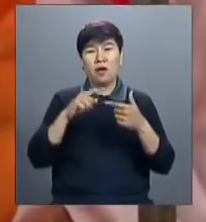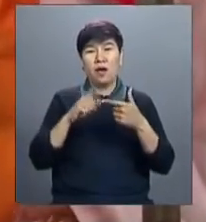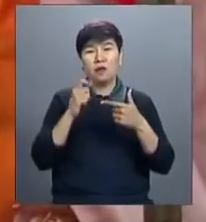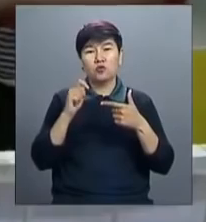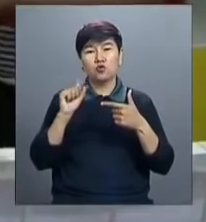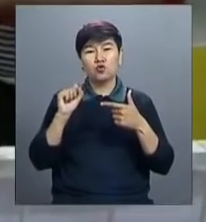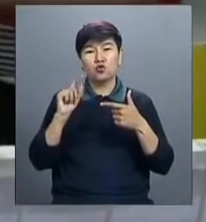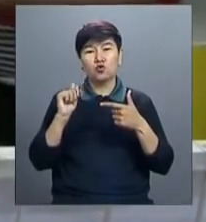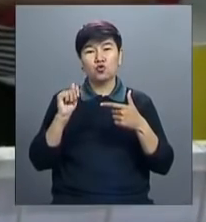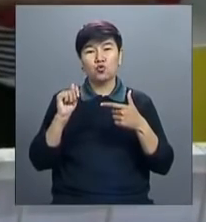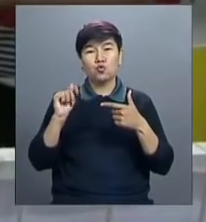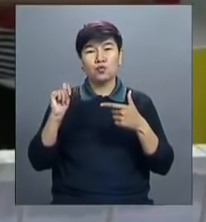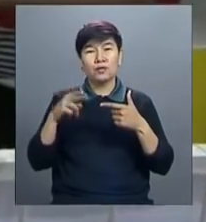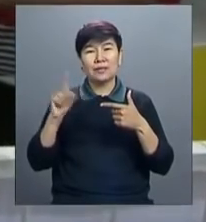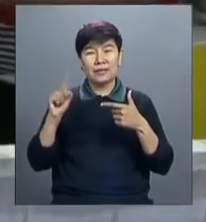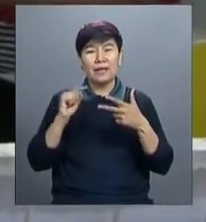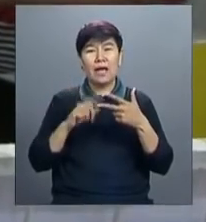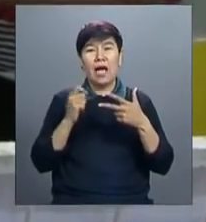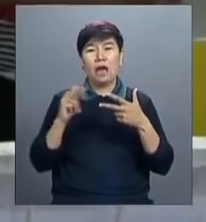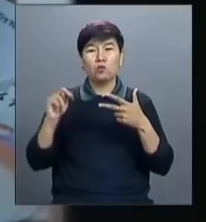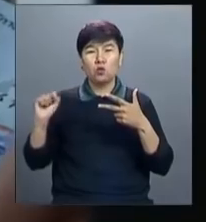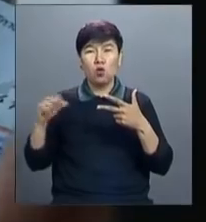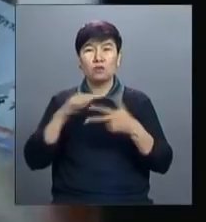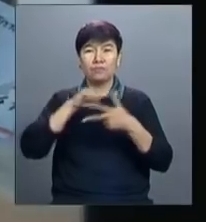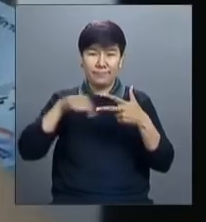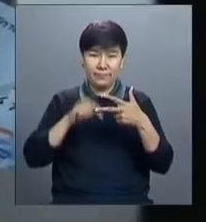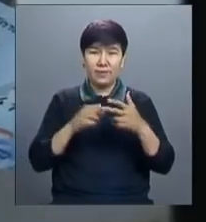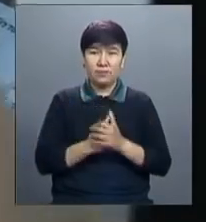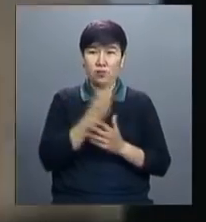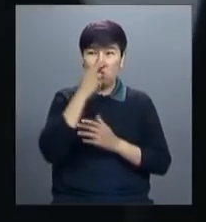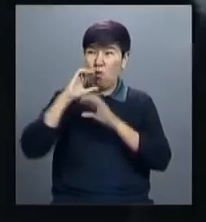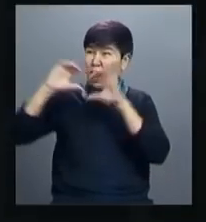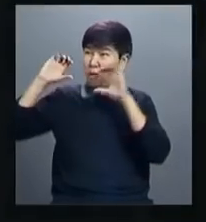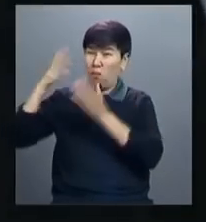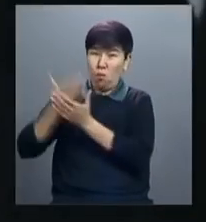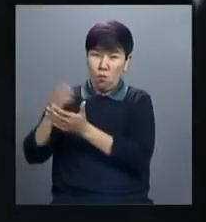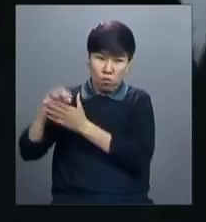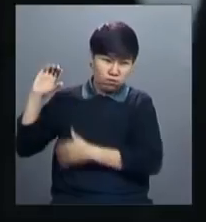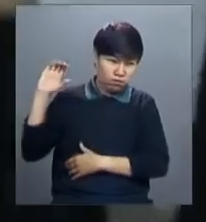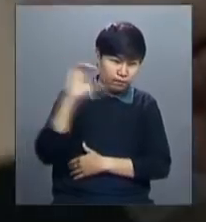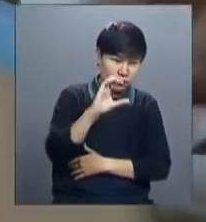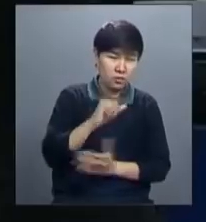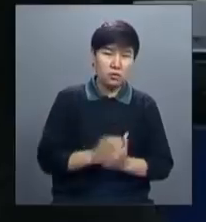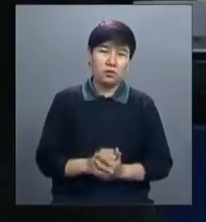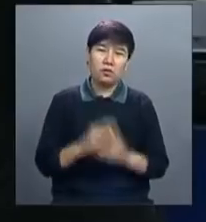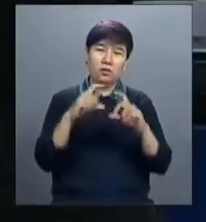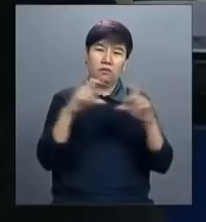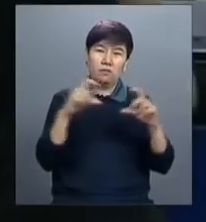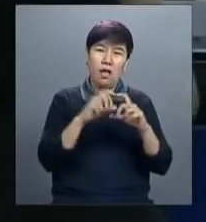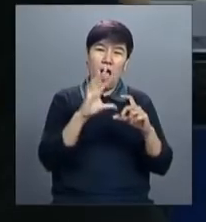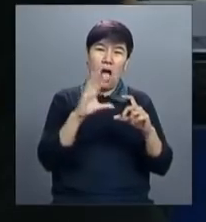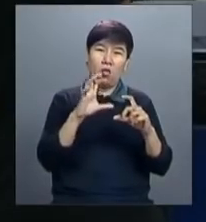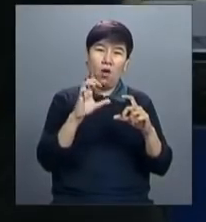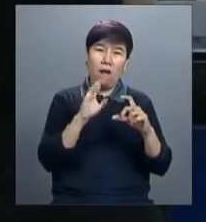รเอี่ยมสะอาดและนอกจากจะปฏิเสธข้อสังเกตรัฐบาลทุ่มงบประมาณแจกเป็นของขวัญประชาชนเพื่อหาเสียงล่วงหน้าแ